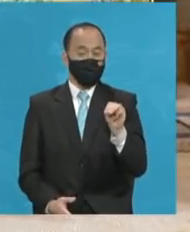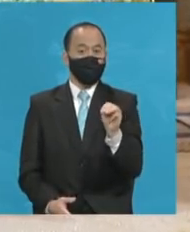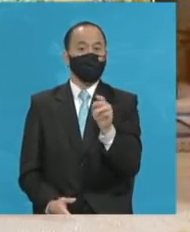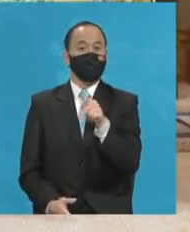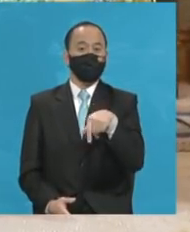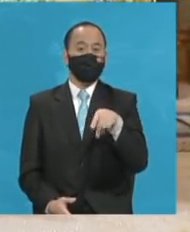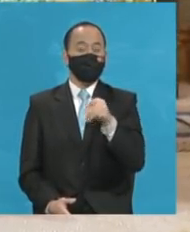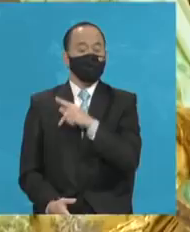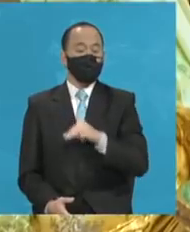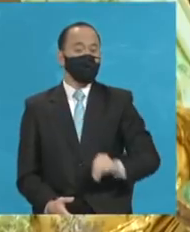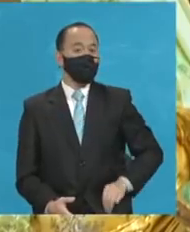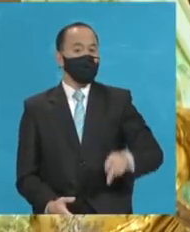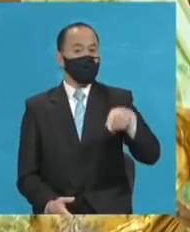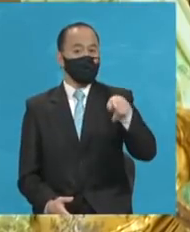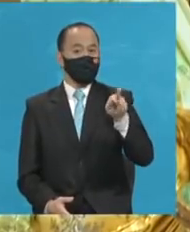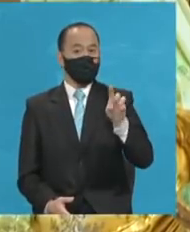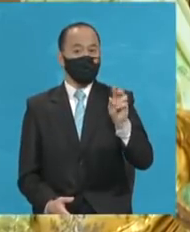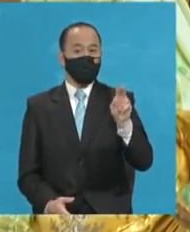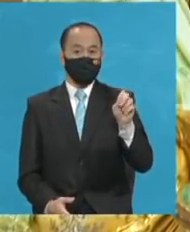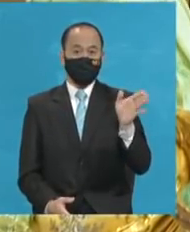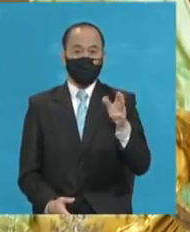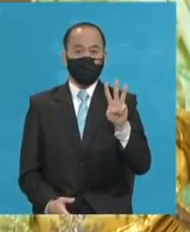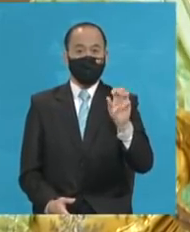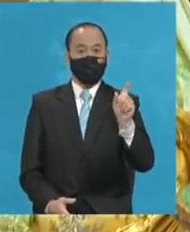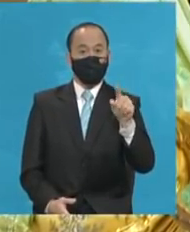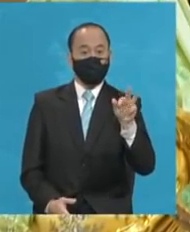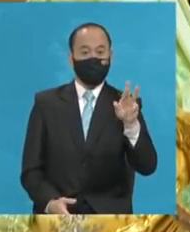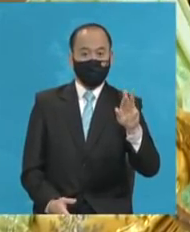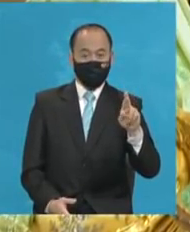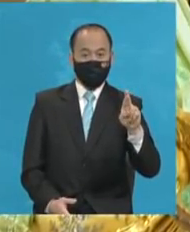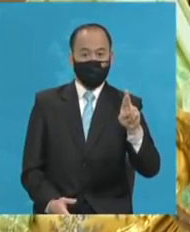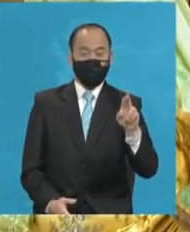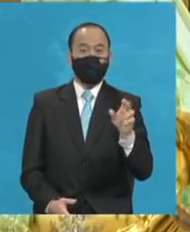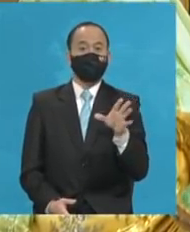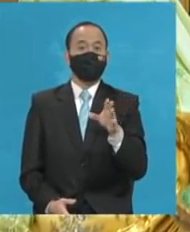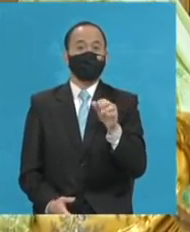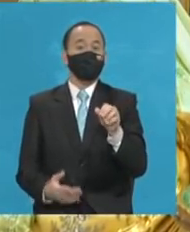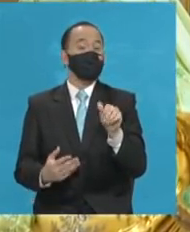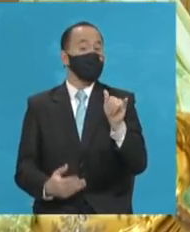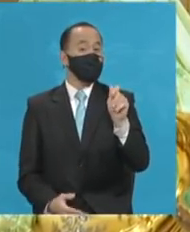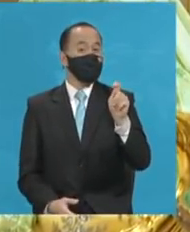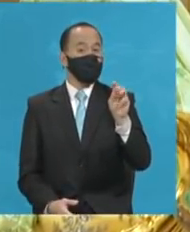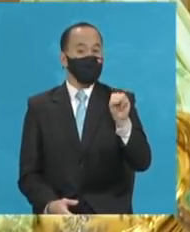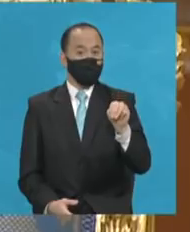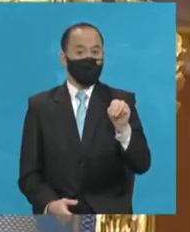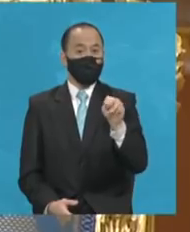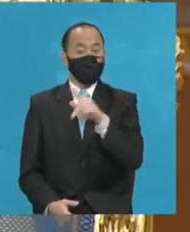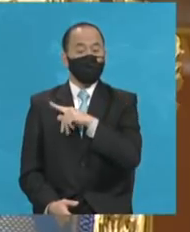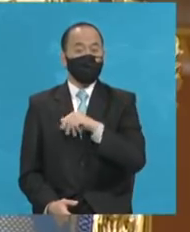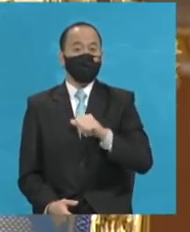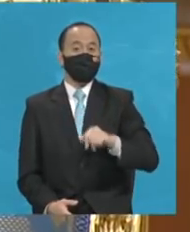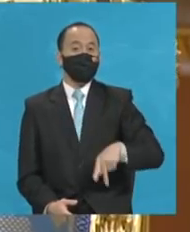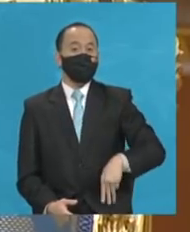perdanawati resah heboh Imah waqar pengiran muda Muhammad Bolkiah yang teramat Mulia Paduka Sri